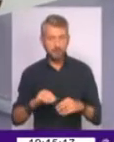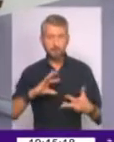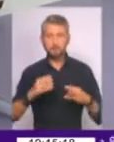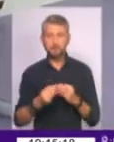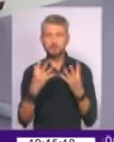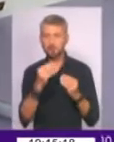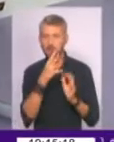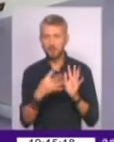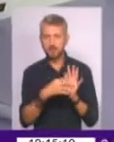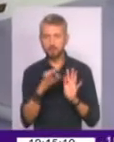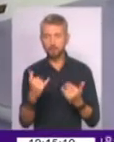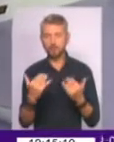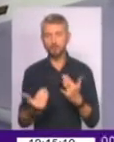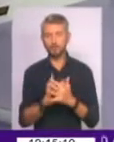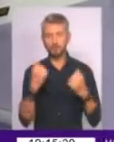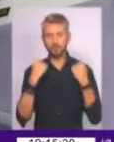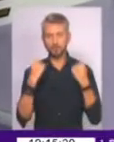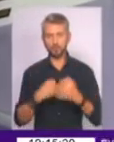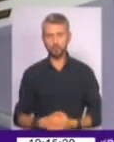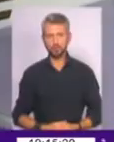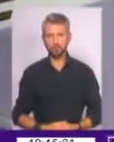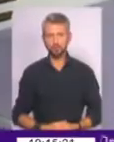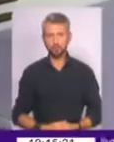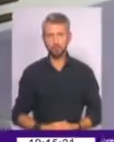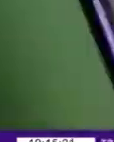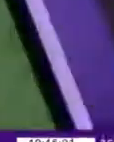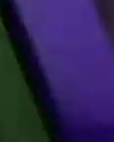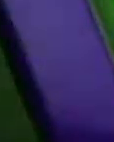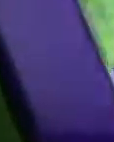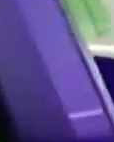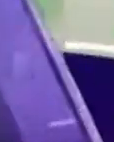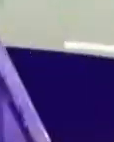о 21-й, ну а зараз Євгенія Золотоверха про спорт.